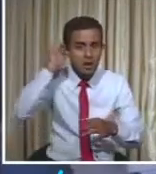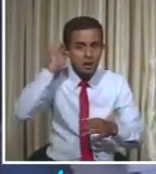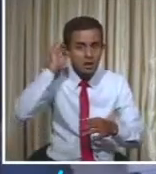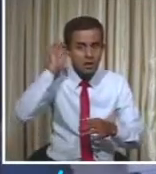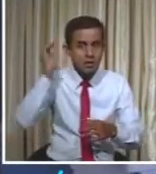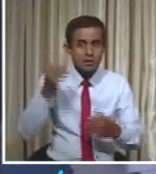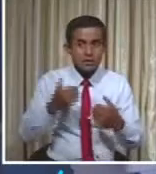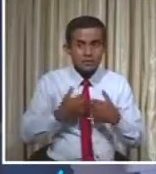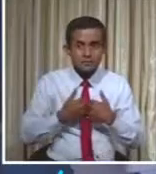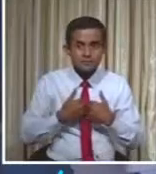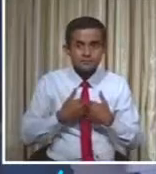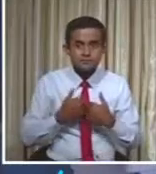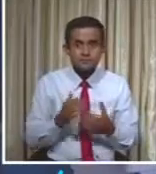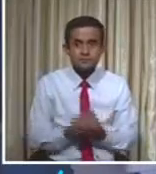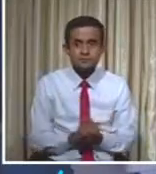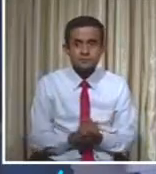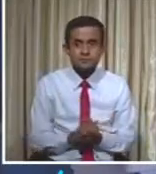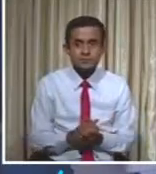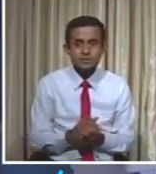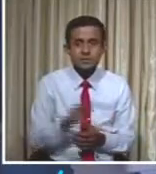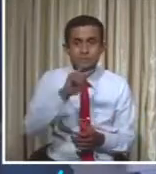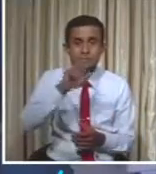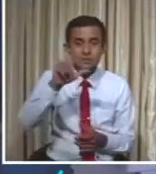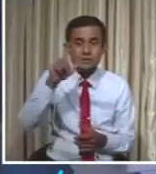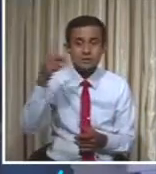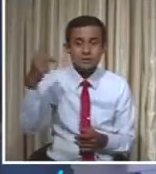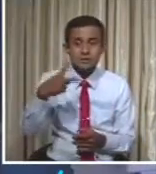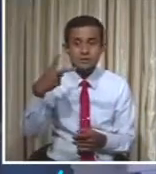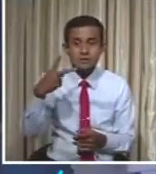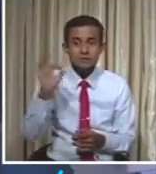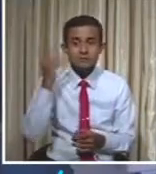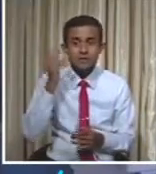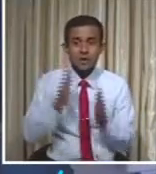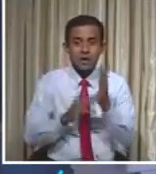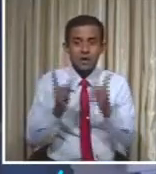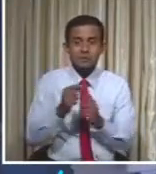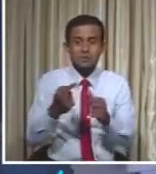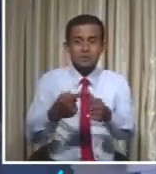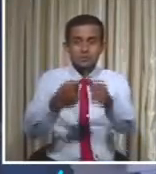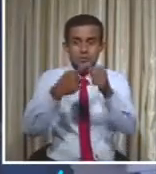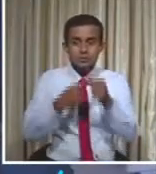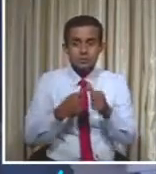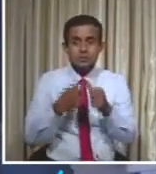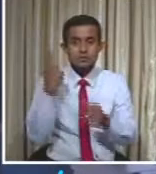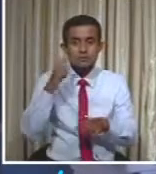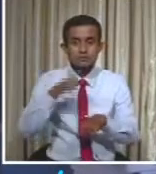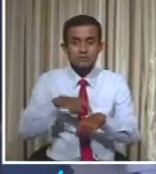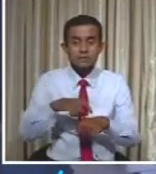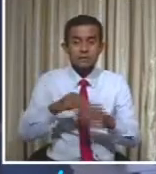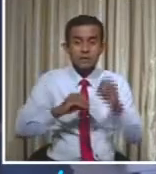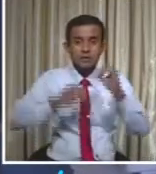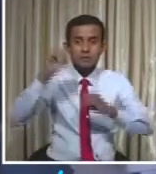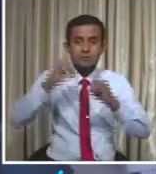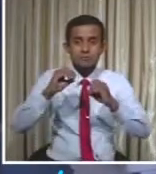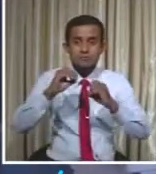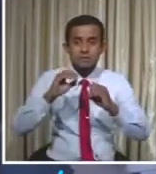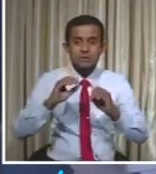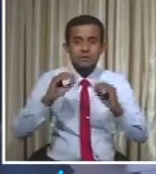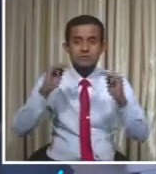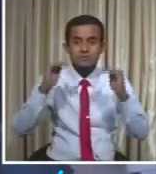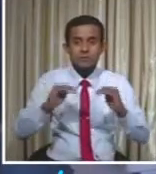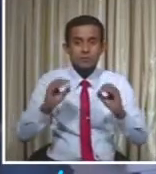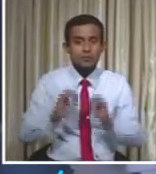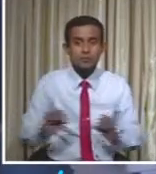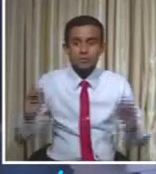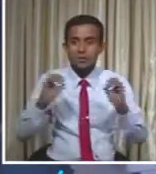අපි 27/2 යටතේ විශේෂ ප්‍රකාශ කරා. ඇමතුමා උත්තර දුන්නා. ඒ වෙලාවේ කිව්වේ සංයුතිය කිසිදු වෙනසක් නැහැ